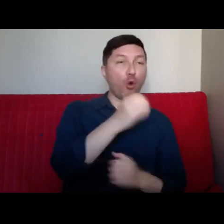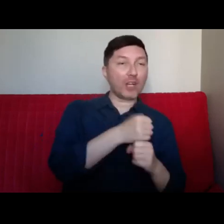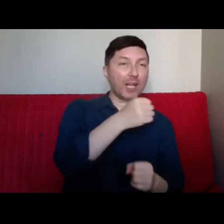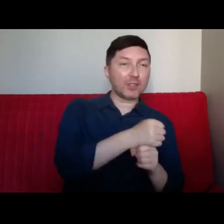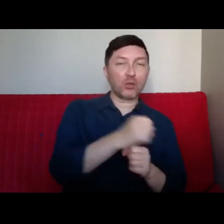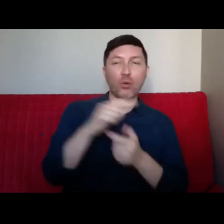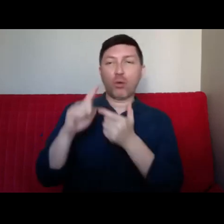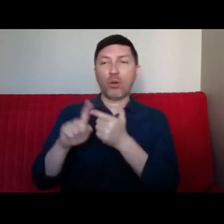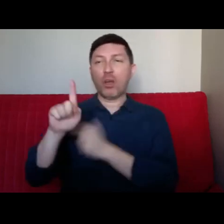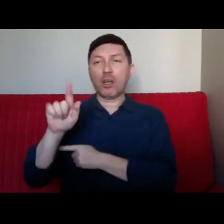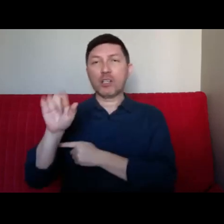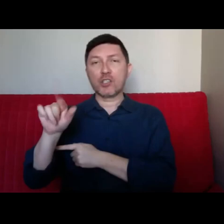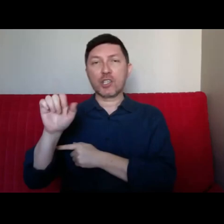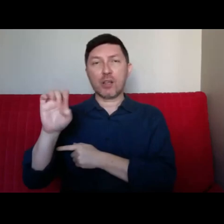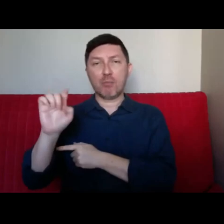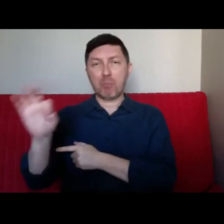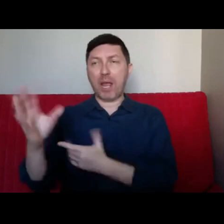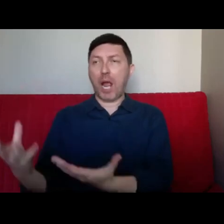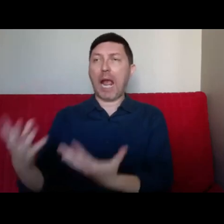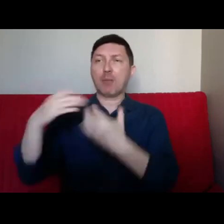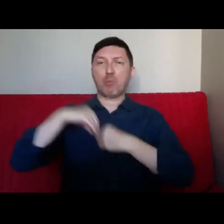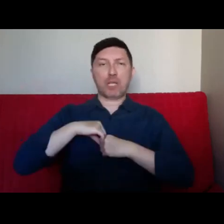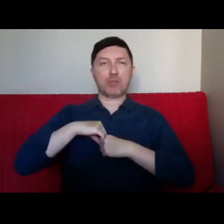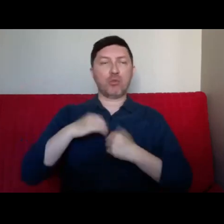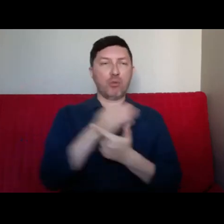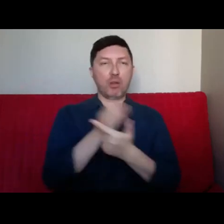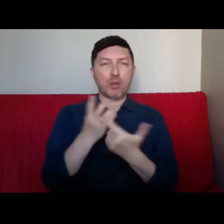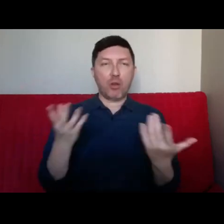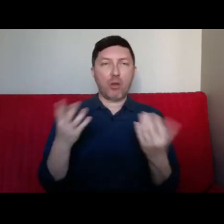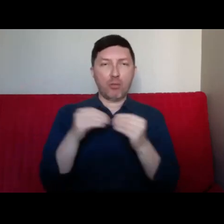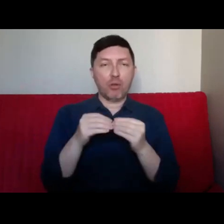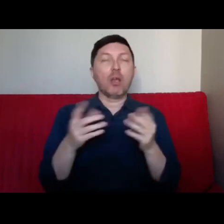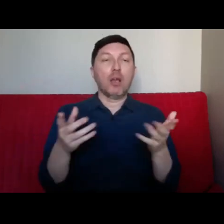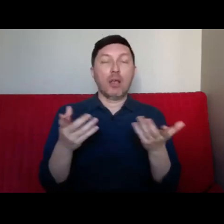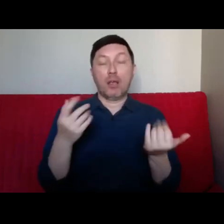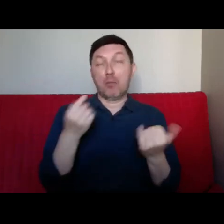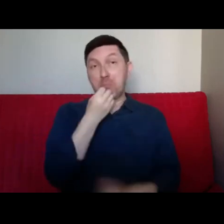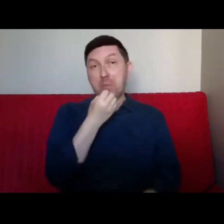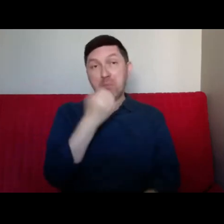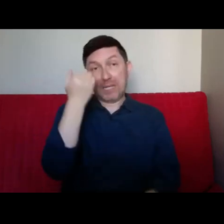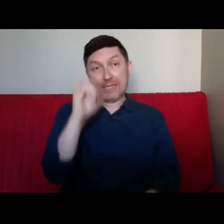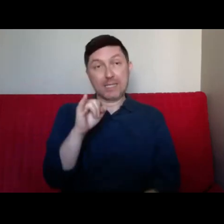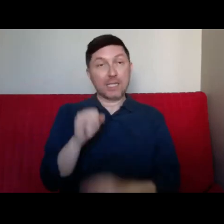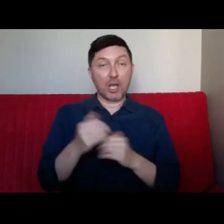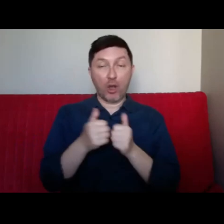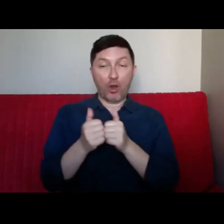appropriation. Et je pense que ce serait bien que l'on puisse continuer ensemble justement à